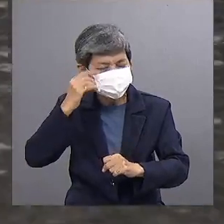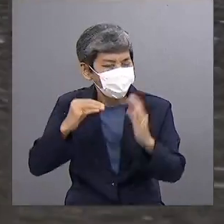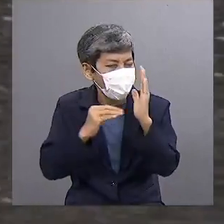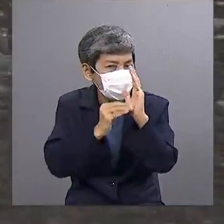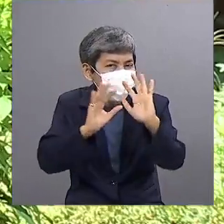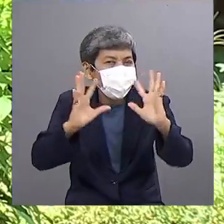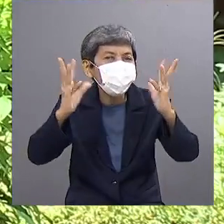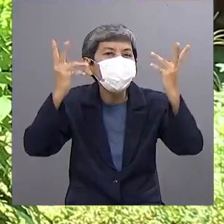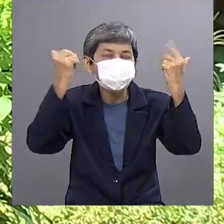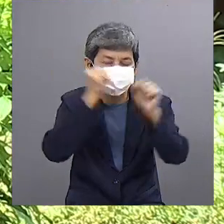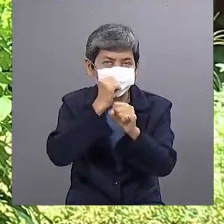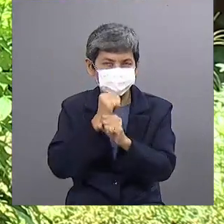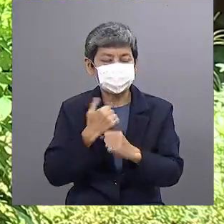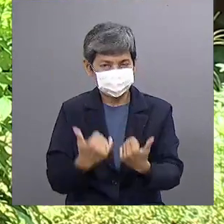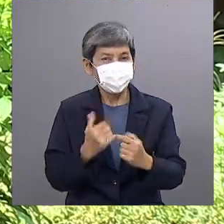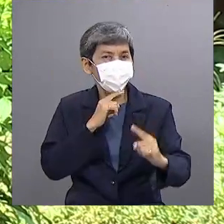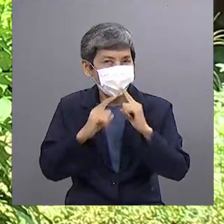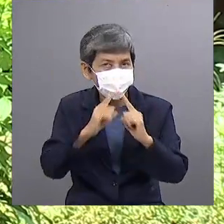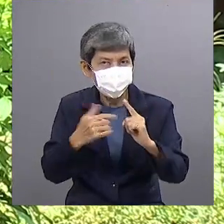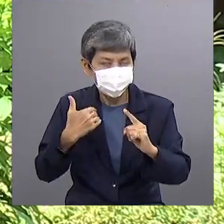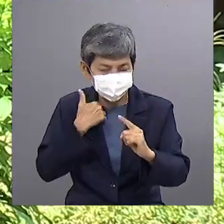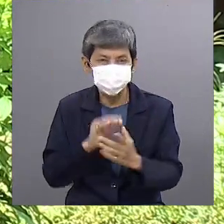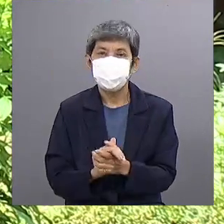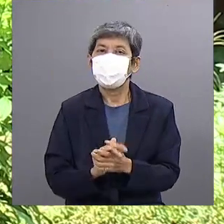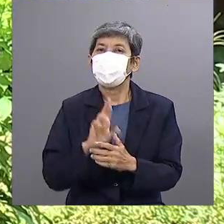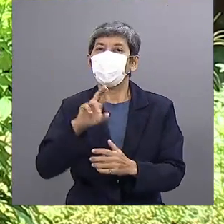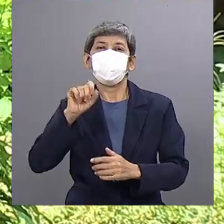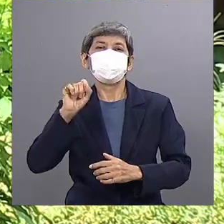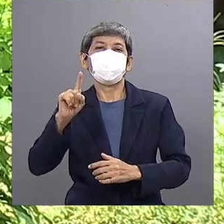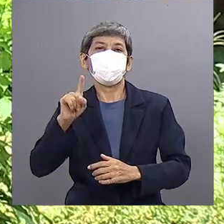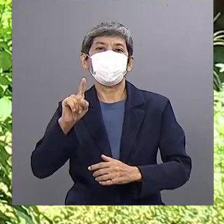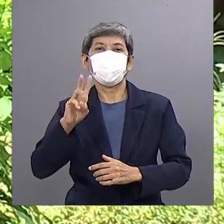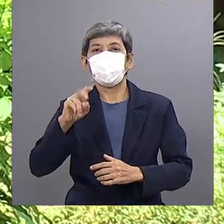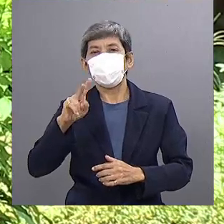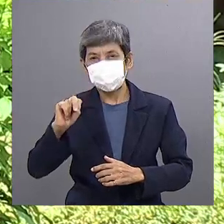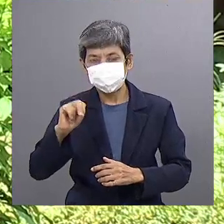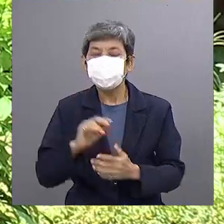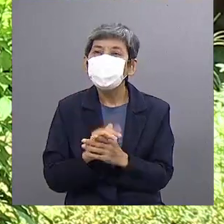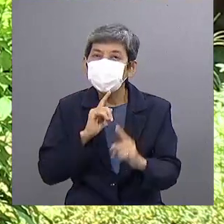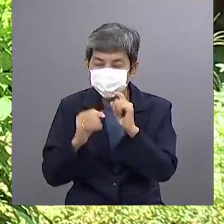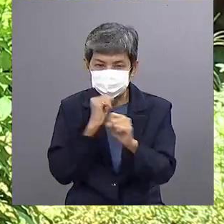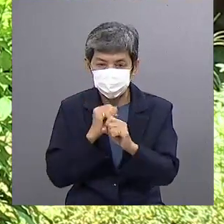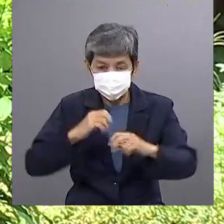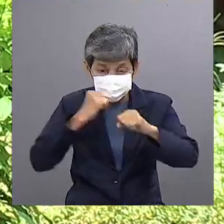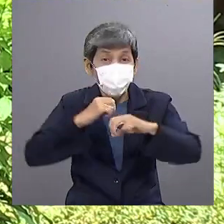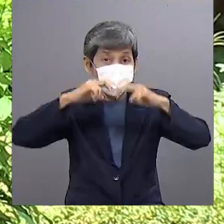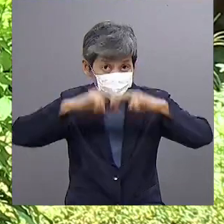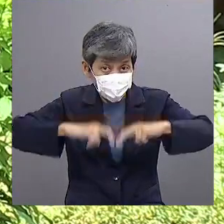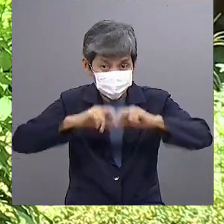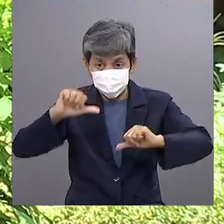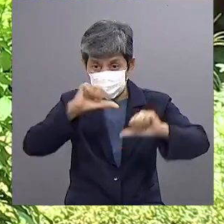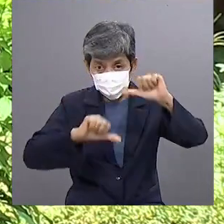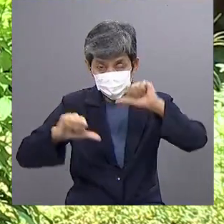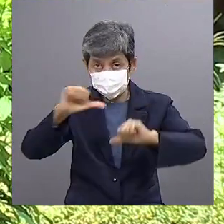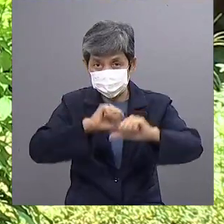ไปได้มีโอกาสมาร่วมพูดคุยกับรองศาสตราจารย์วิมไซมอนซึ่งท่านเป็นนักวิจัยและก็นักวิทยาศาสตร์จากประเทศเบลเยียม